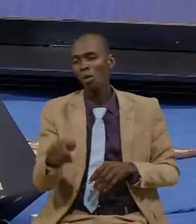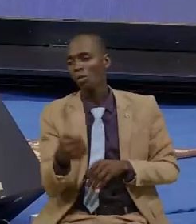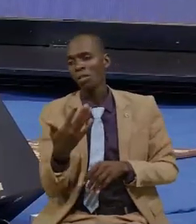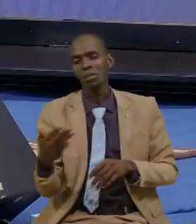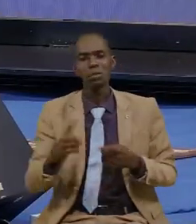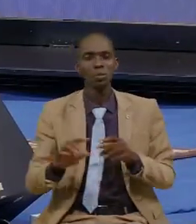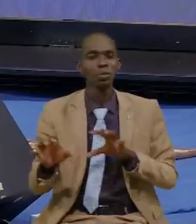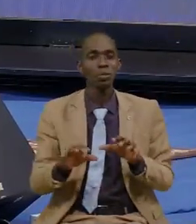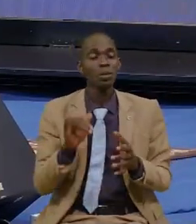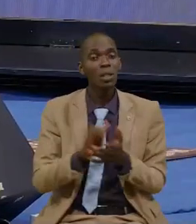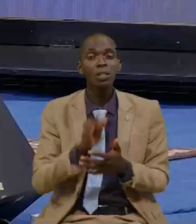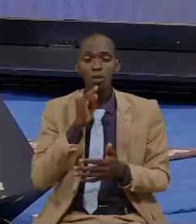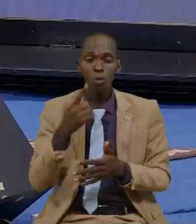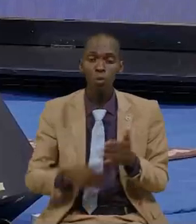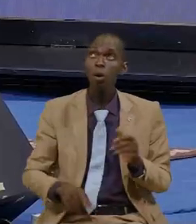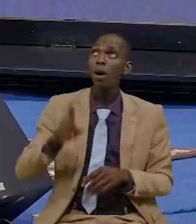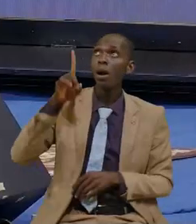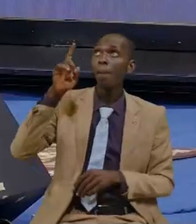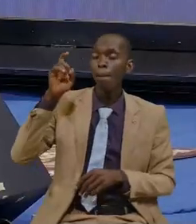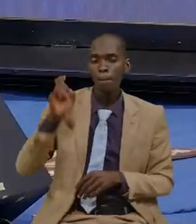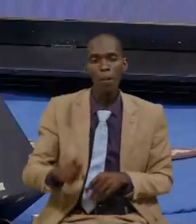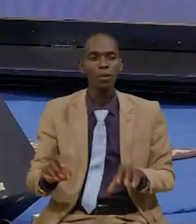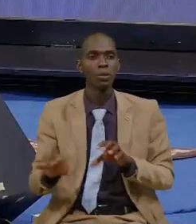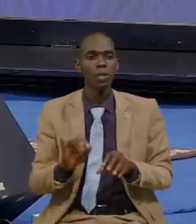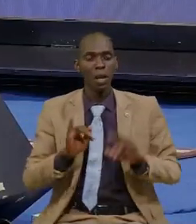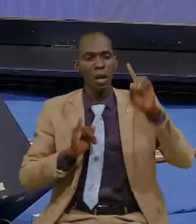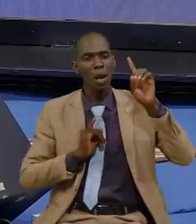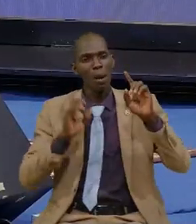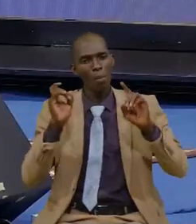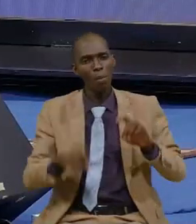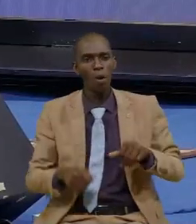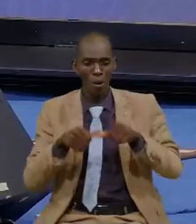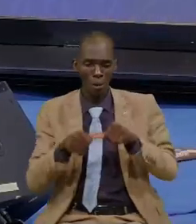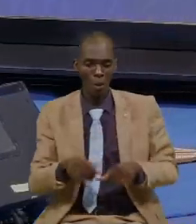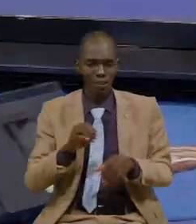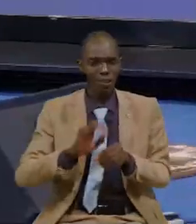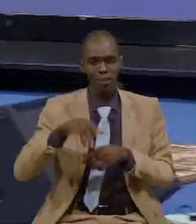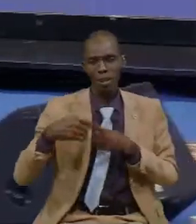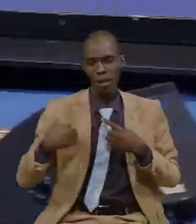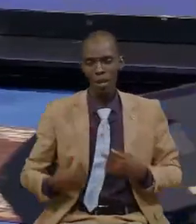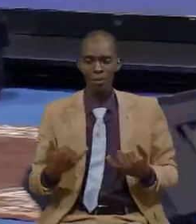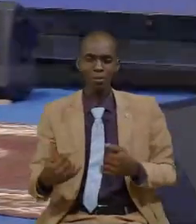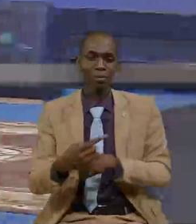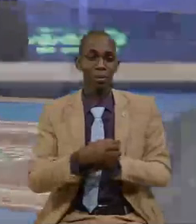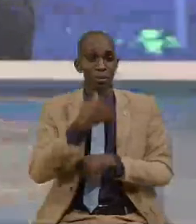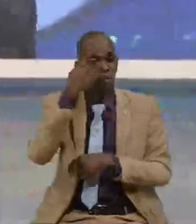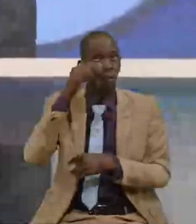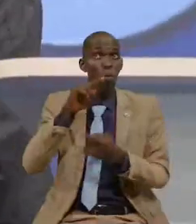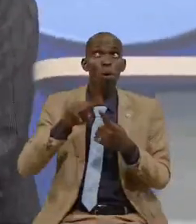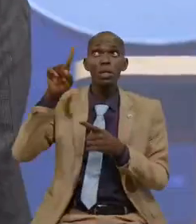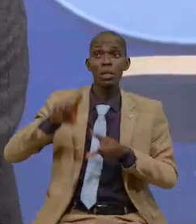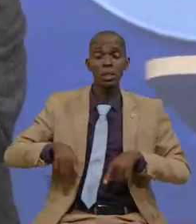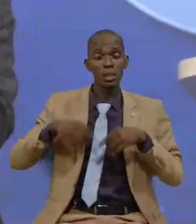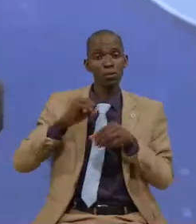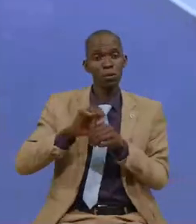faire. Voici ce qu'il doit faire. Il faut que je demeure aujourd'hui dans ta maison. Parce que lorsqu'il